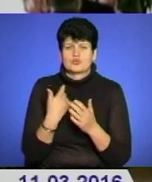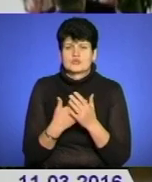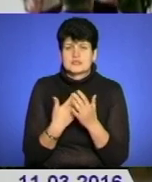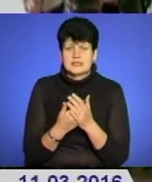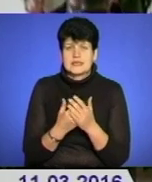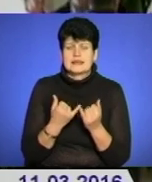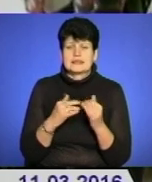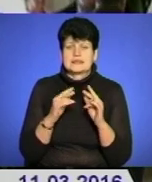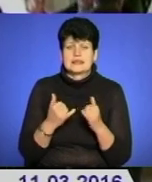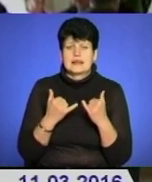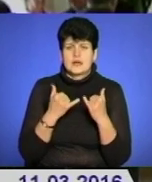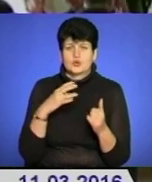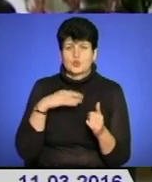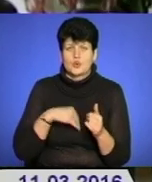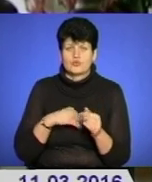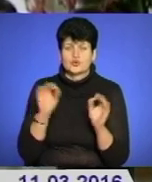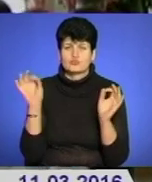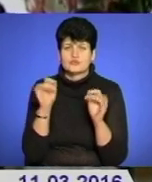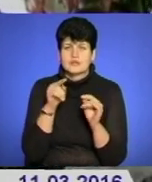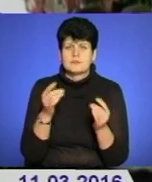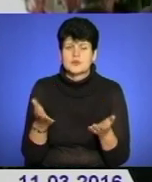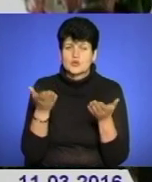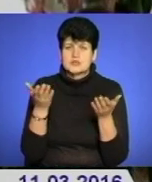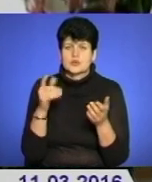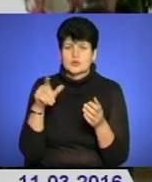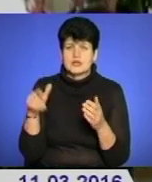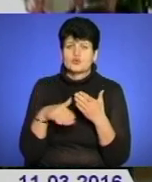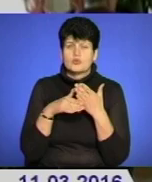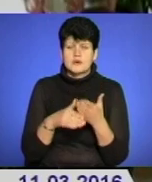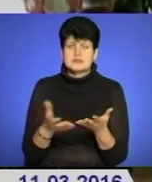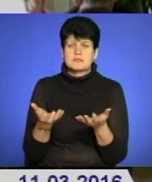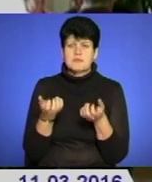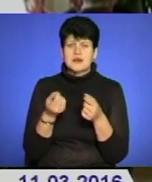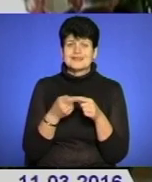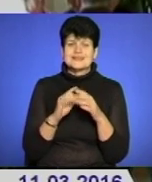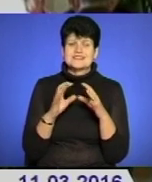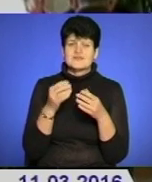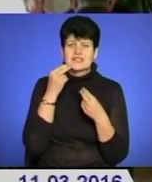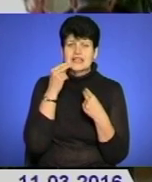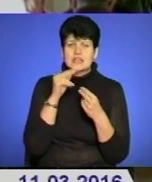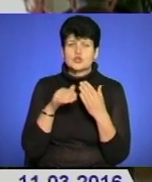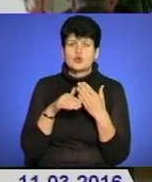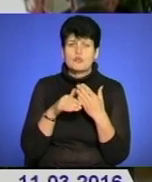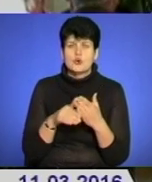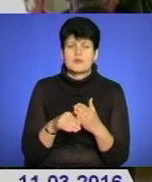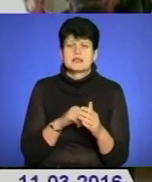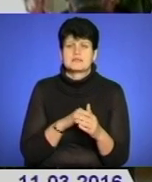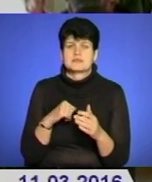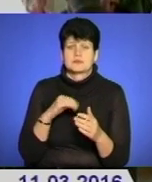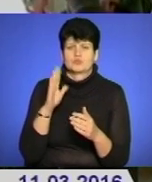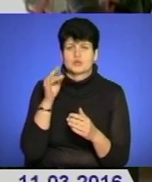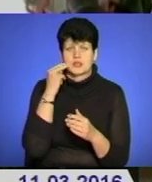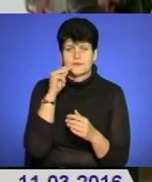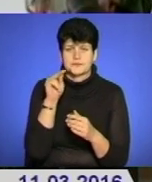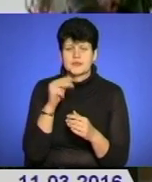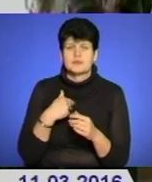духовної музики. Вони підносять людей, допомагають сприймати цей світ краще, допомагають нам самим стати кращими.